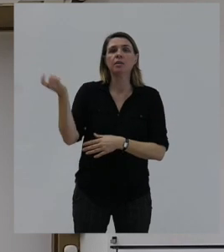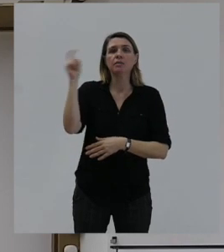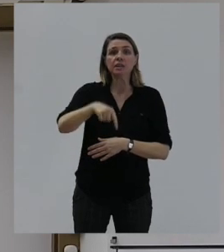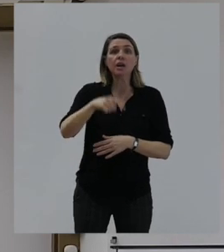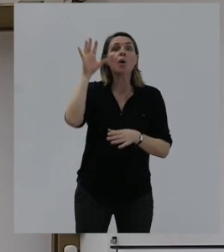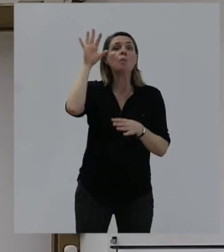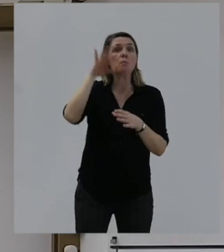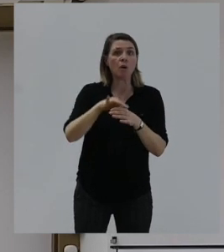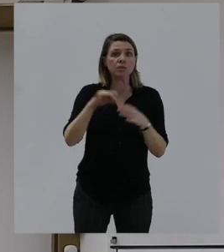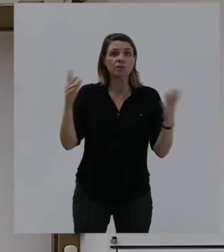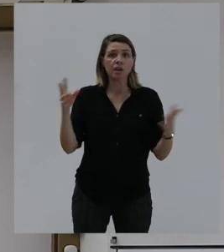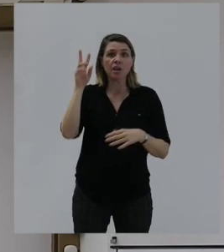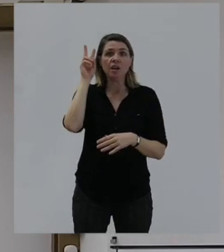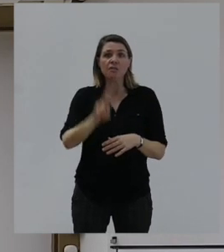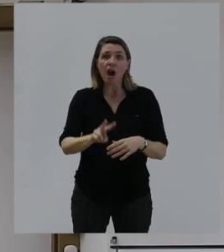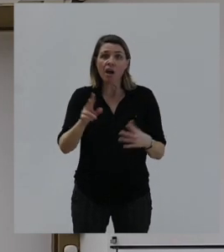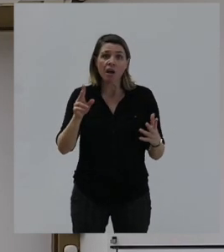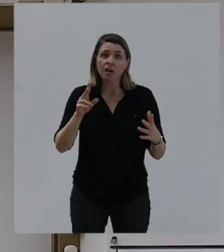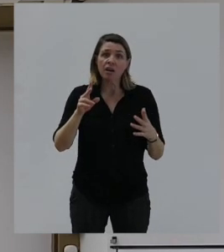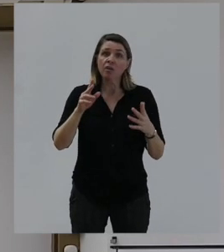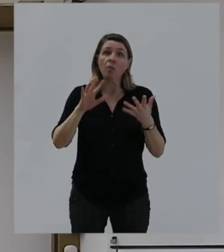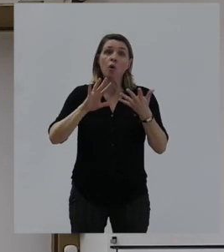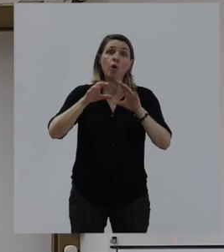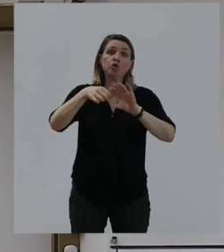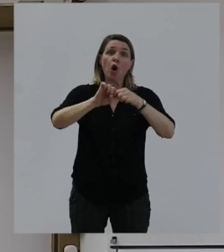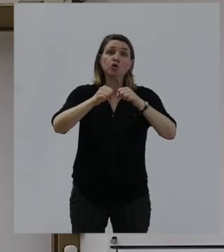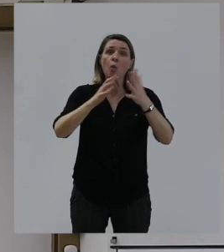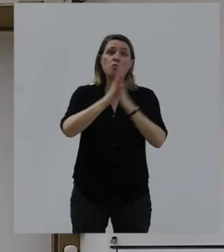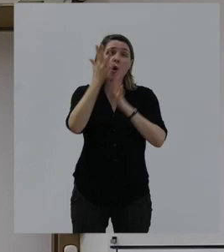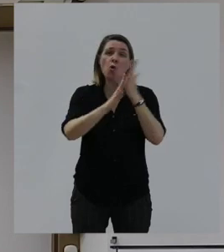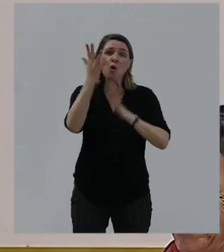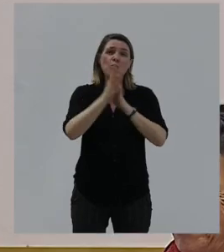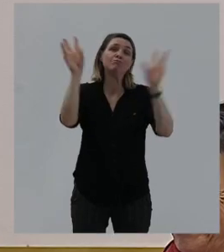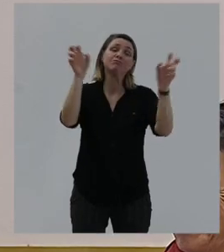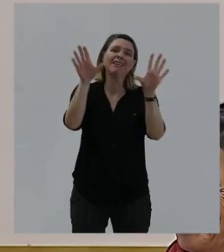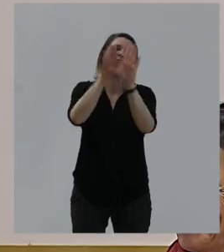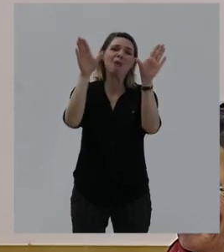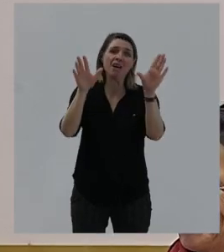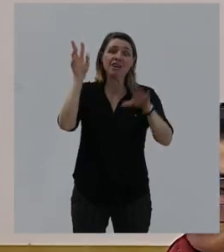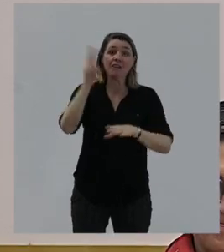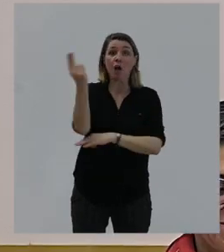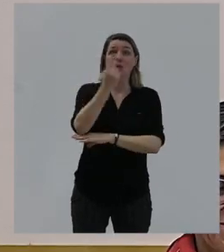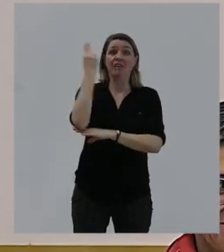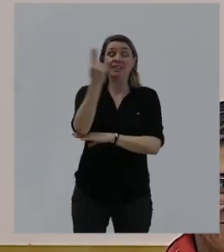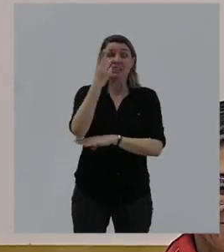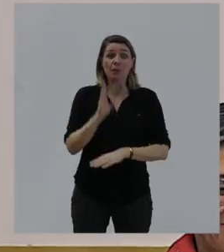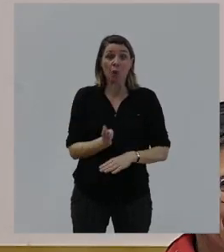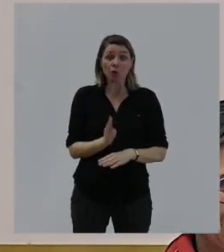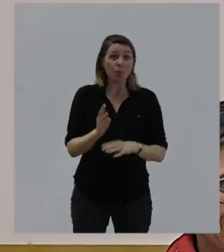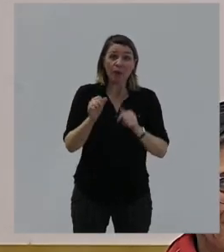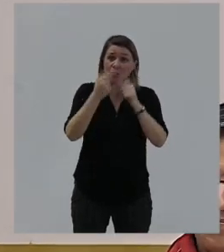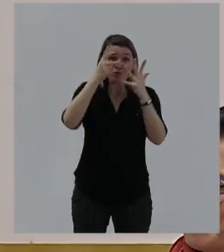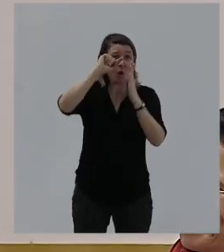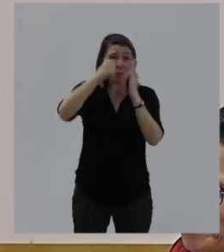premier mandat, le torchon brûlait littéralement, enfin pas littéralement, mais le torchon brûlait avec l'Université de Bordeaux sur plusieurs